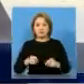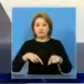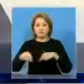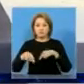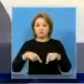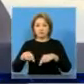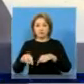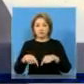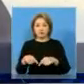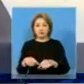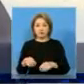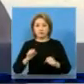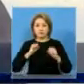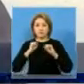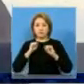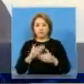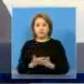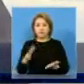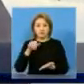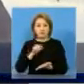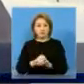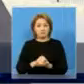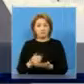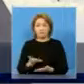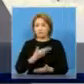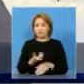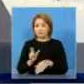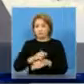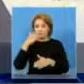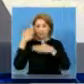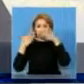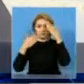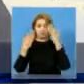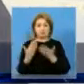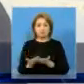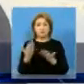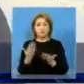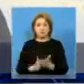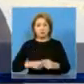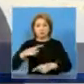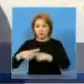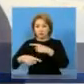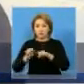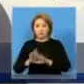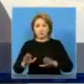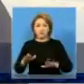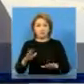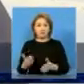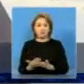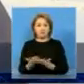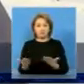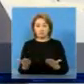ойынына, спорттық ойын түрлеріне қатысып жүр. Мен өте қуаныштымын осы болашақ жастардың